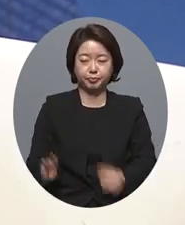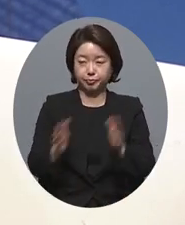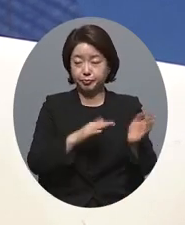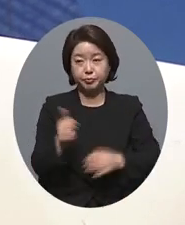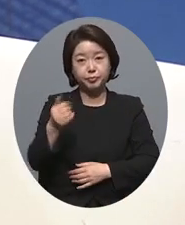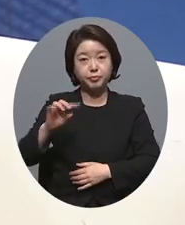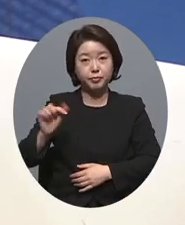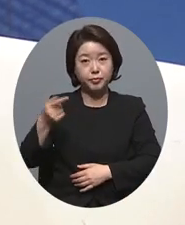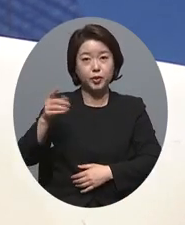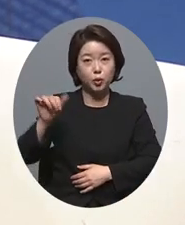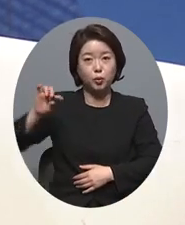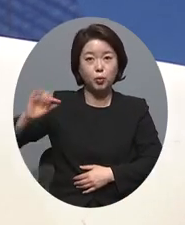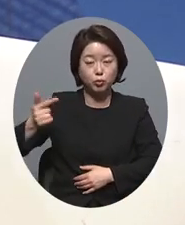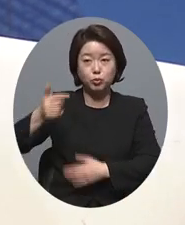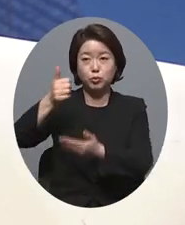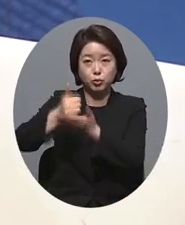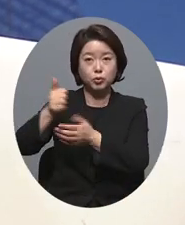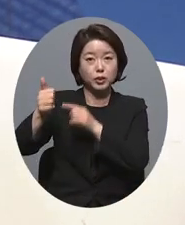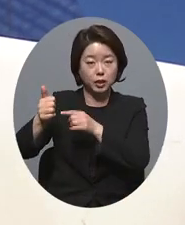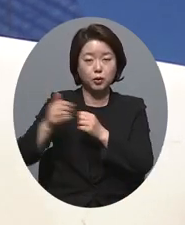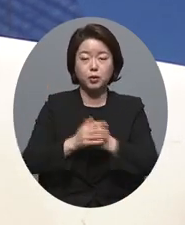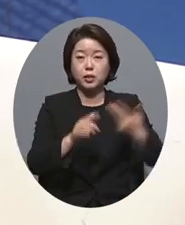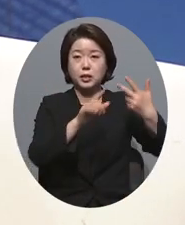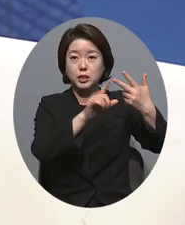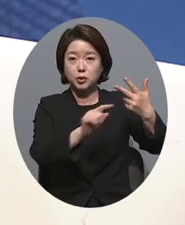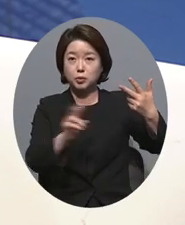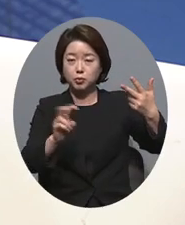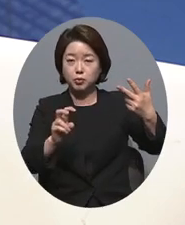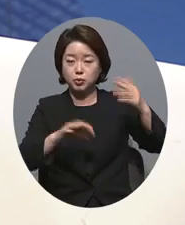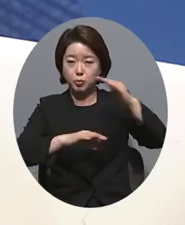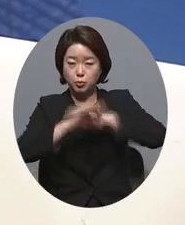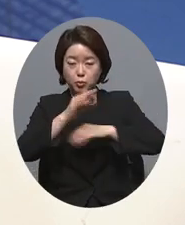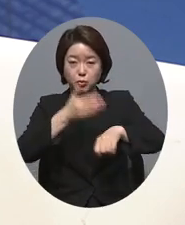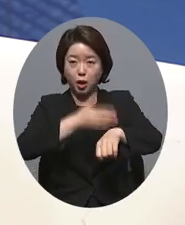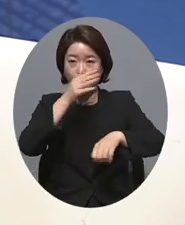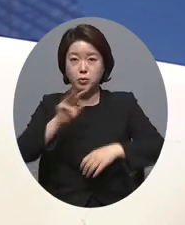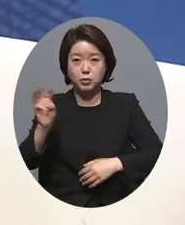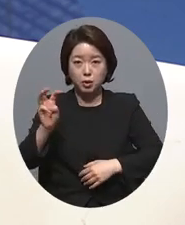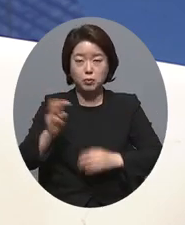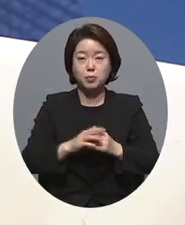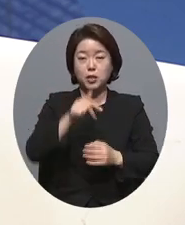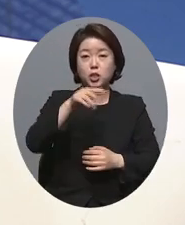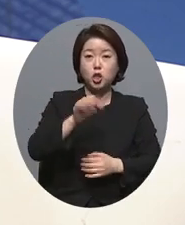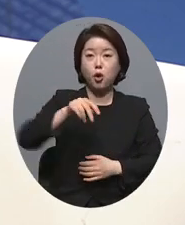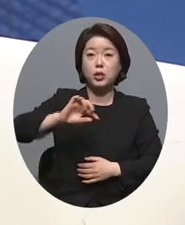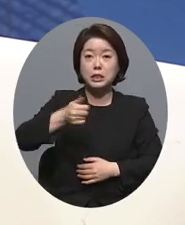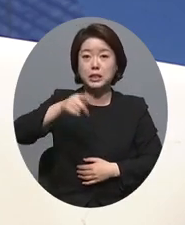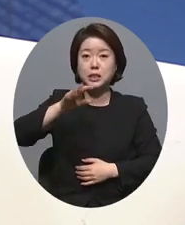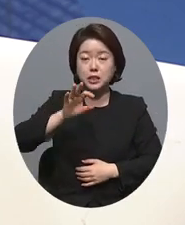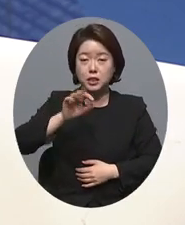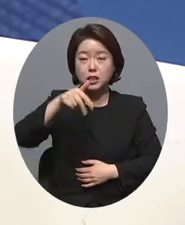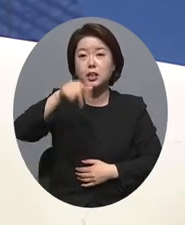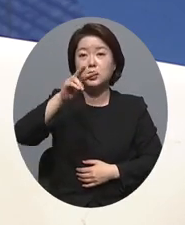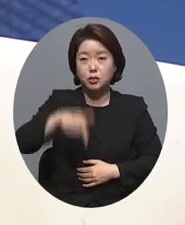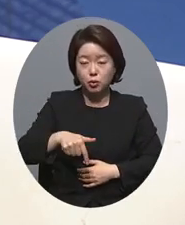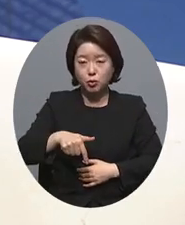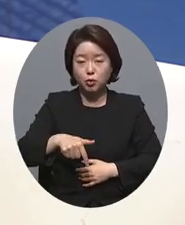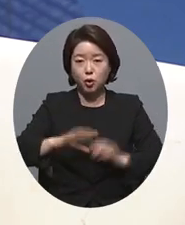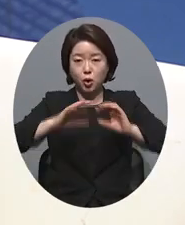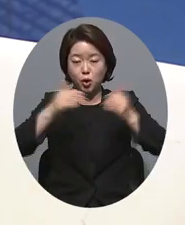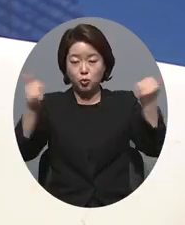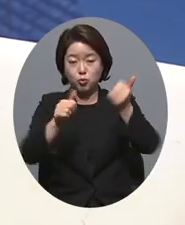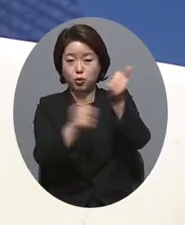장관도 7월 20일 오전 9시 30분에 정진석 국회 부의장을 예방했다고 하거든요.